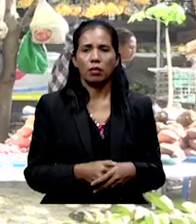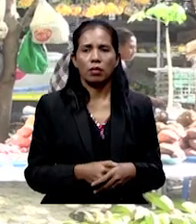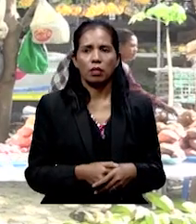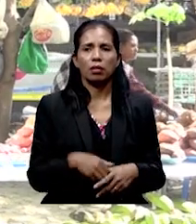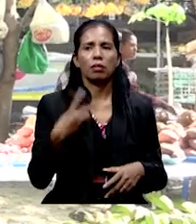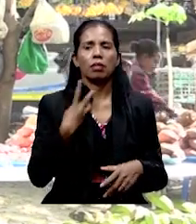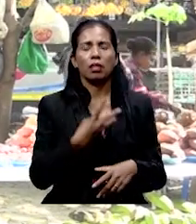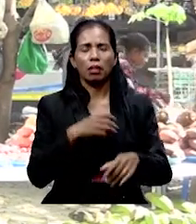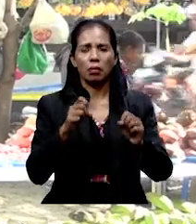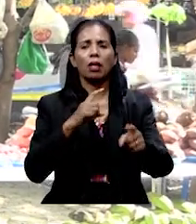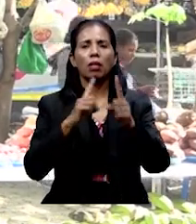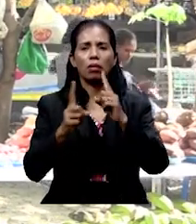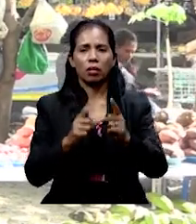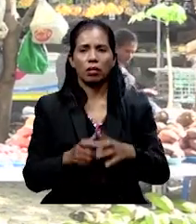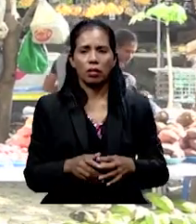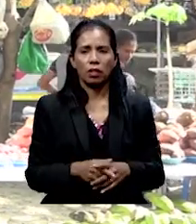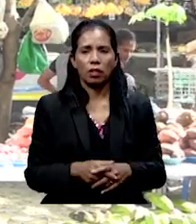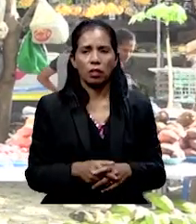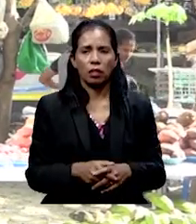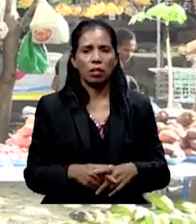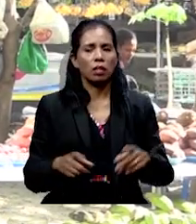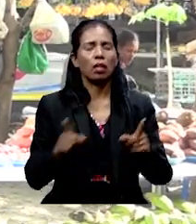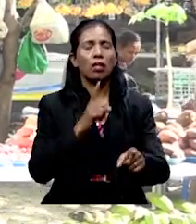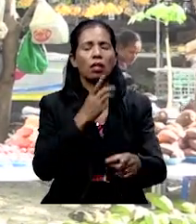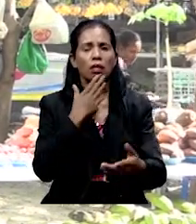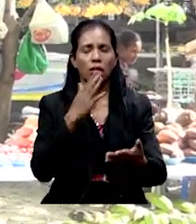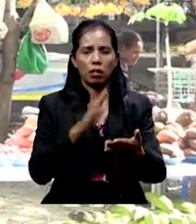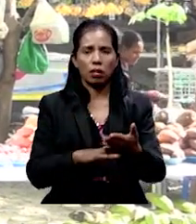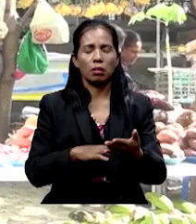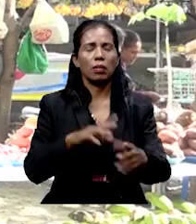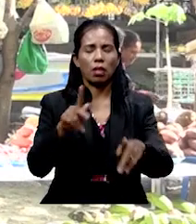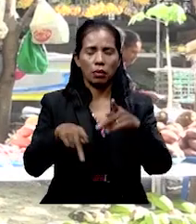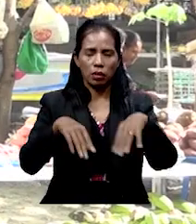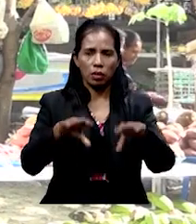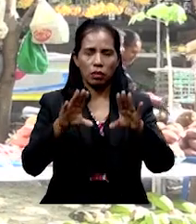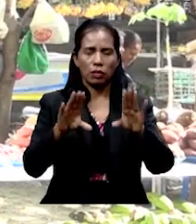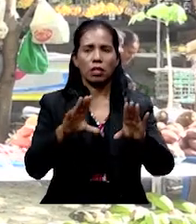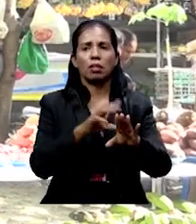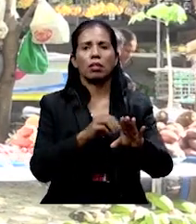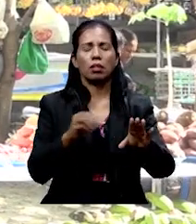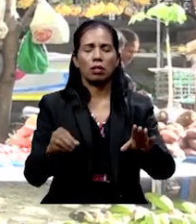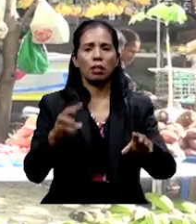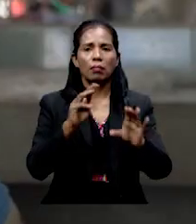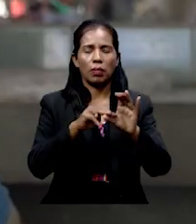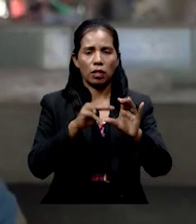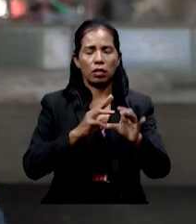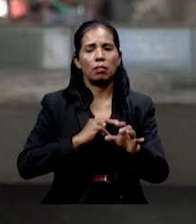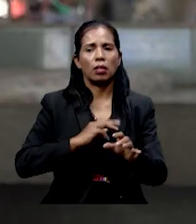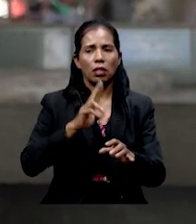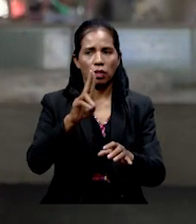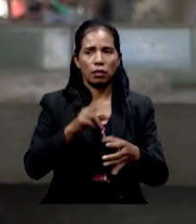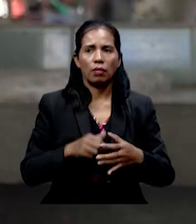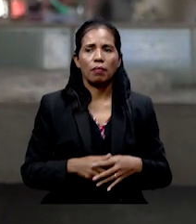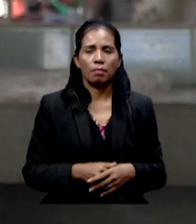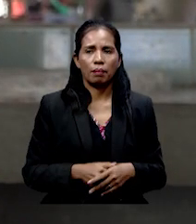tibele kulia kataka la suficiente ba itene vendedor ser lilo ami e a parte mercado mandeo